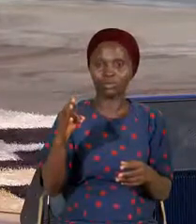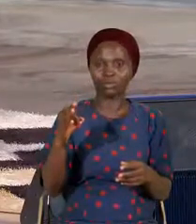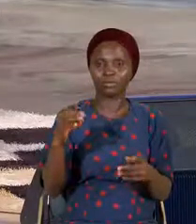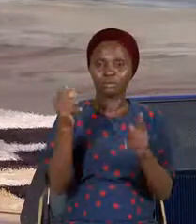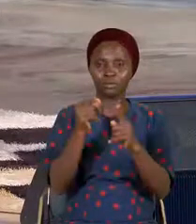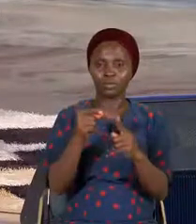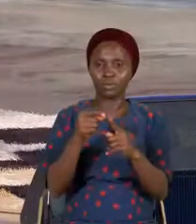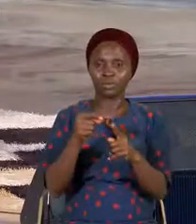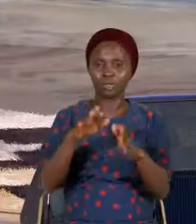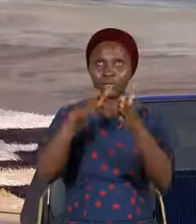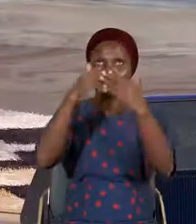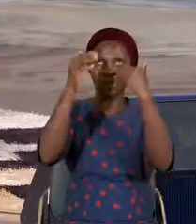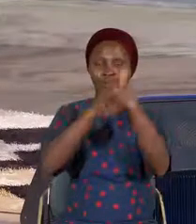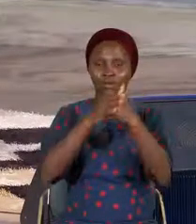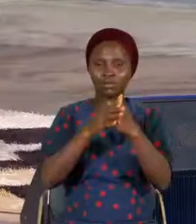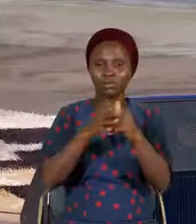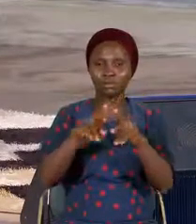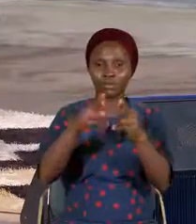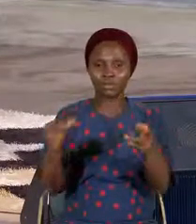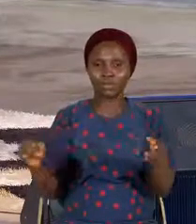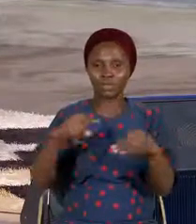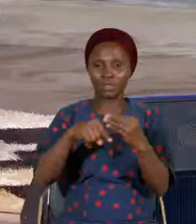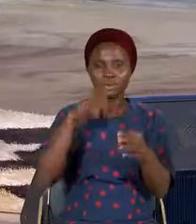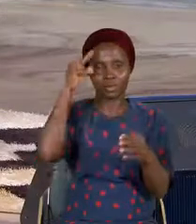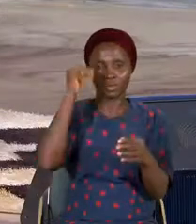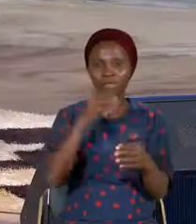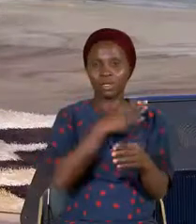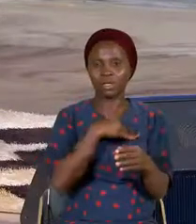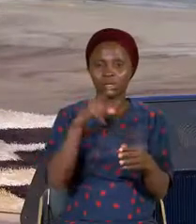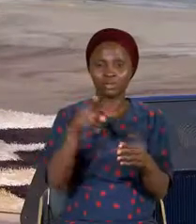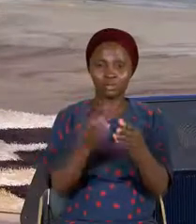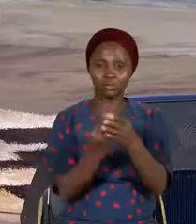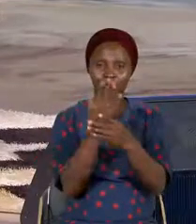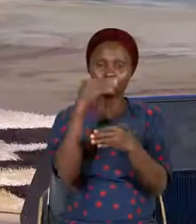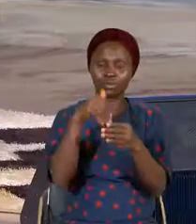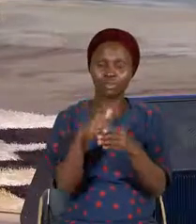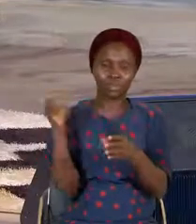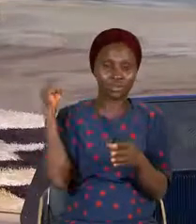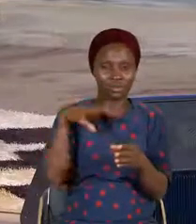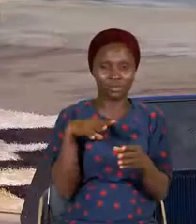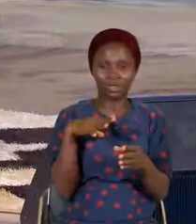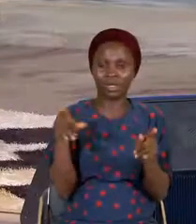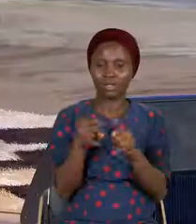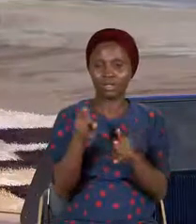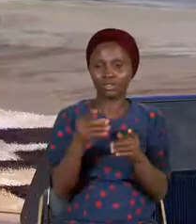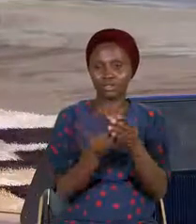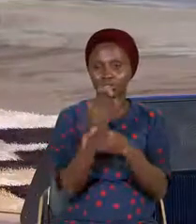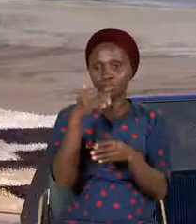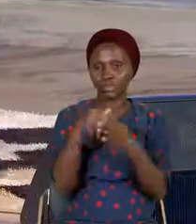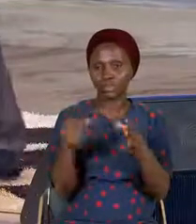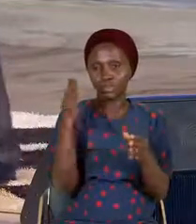la connaissance de ce que le ciel révèle concernant le Seigneur Jésus-Christ. Vous croissez dans la grâce. Comme vous croissez dans